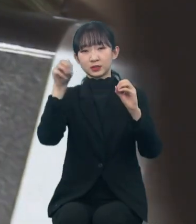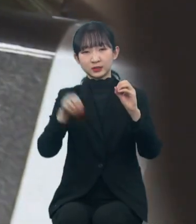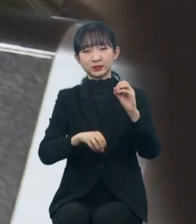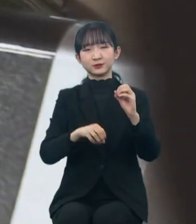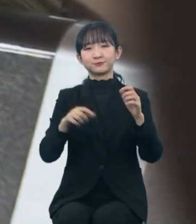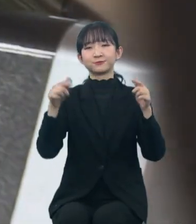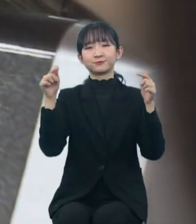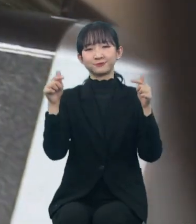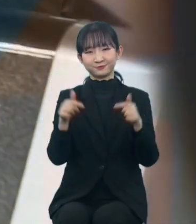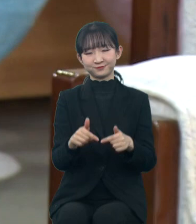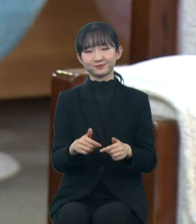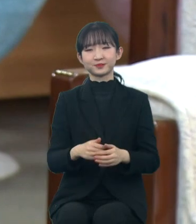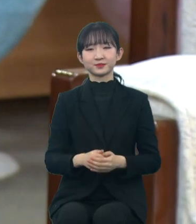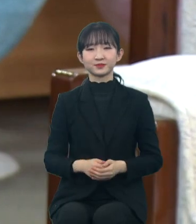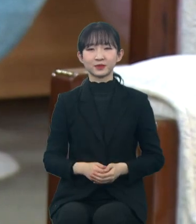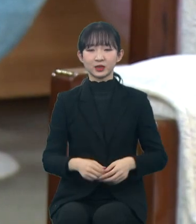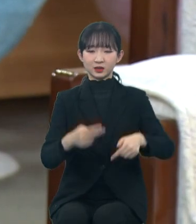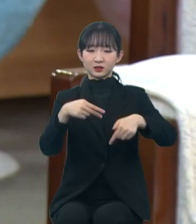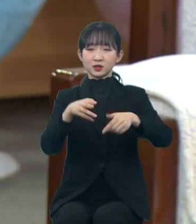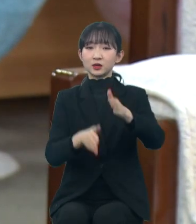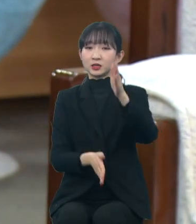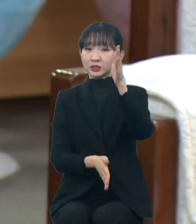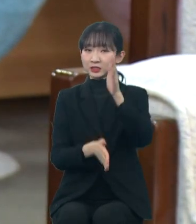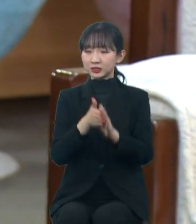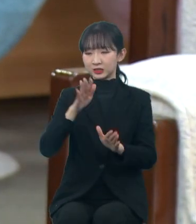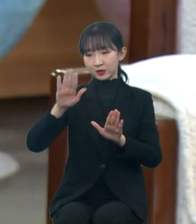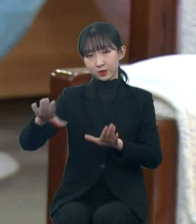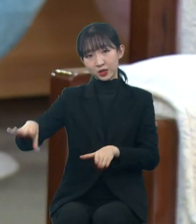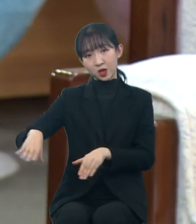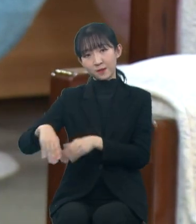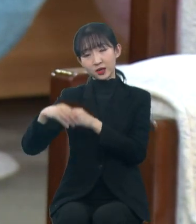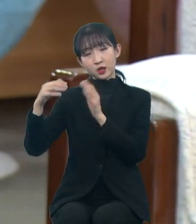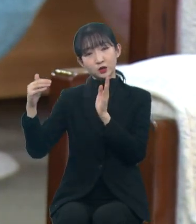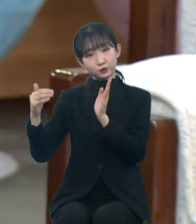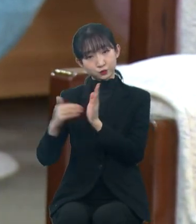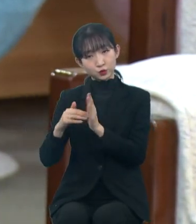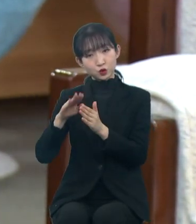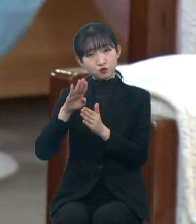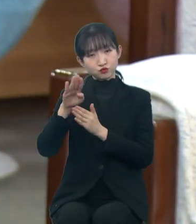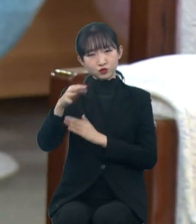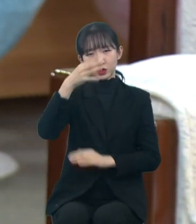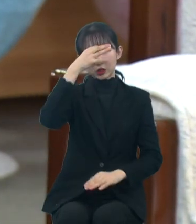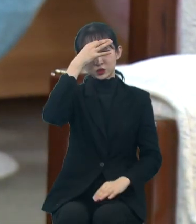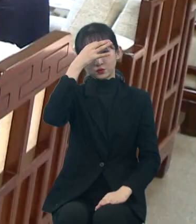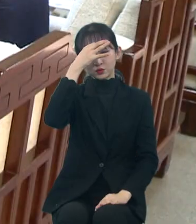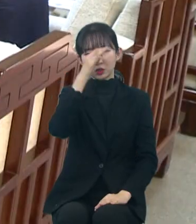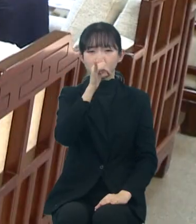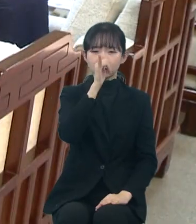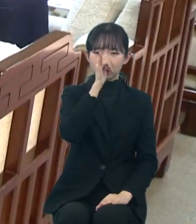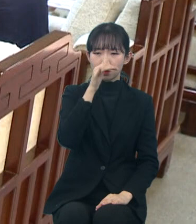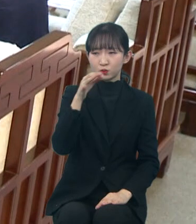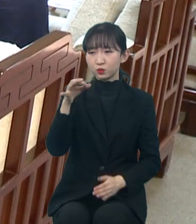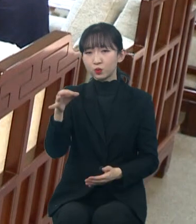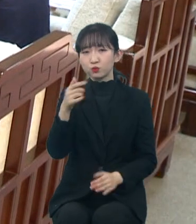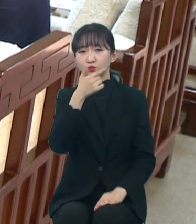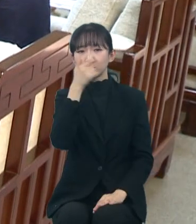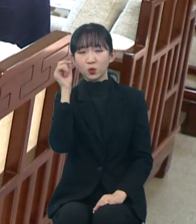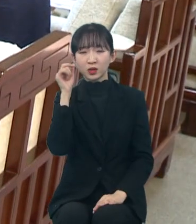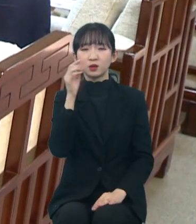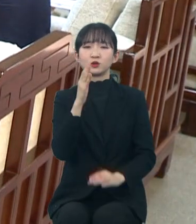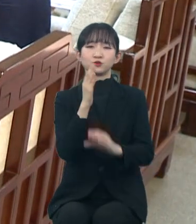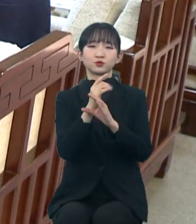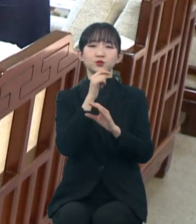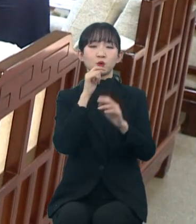인하됩니다. 시는 이번 협약을 통해 기술력은 있으나 담보력이 부족해 자금 회전에 어려움을 겪는